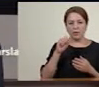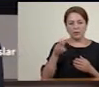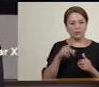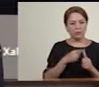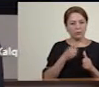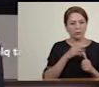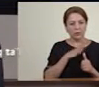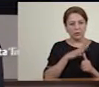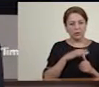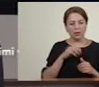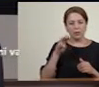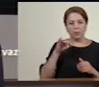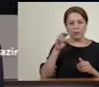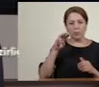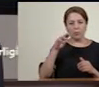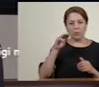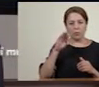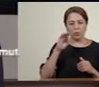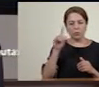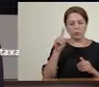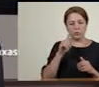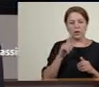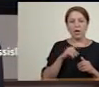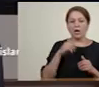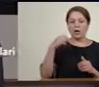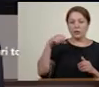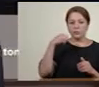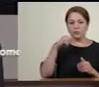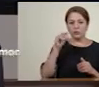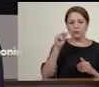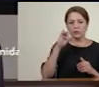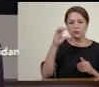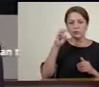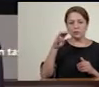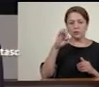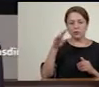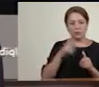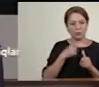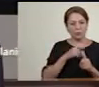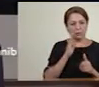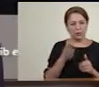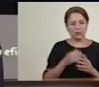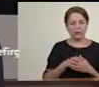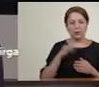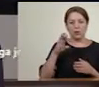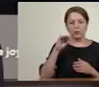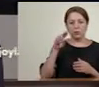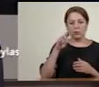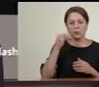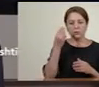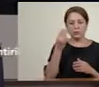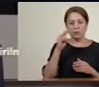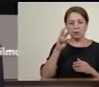nomlangan. Mumtoz adabiyotda esa chiston ham deyiladi. Topishmoqlar sizning